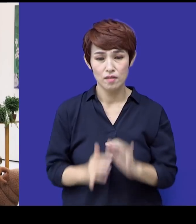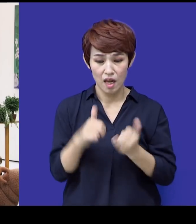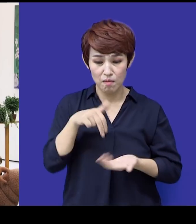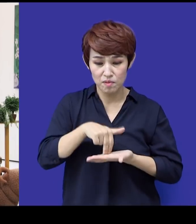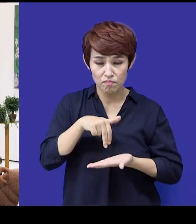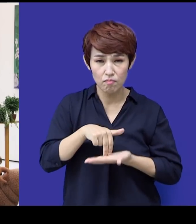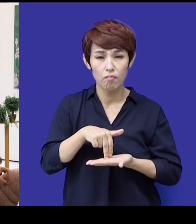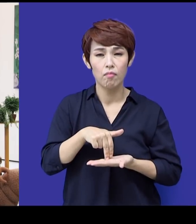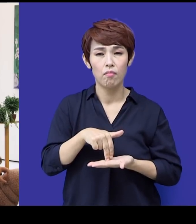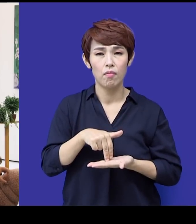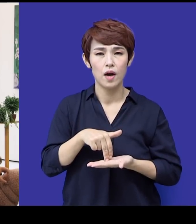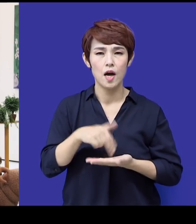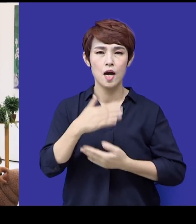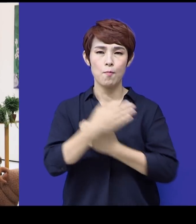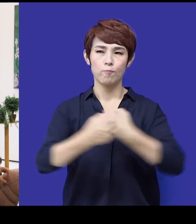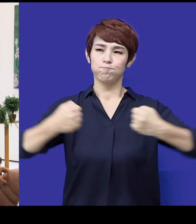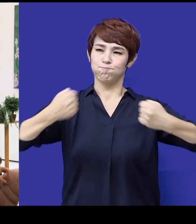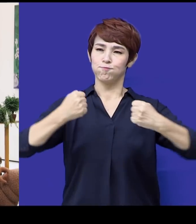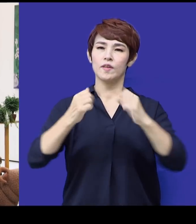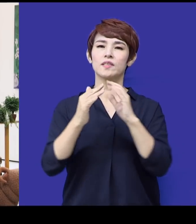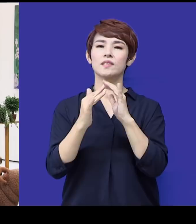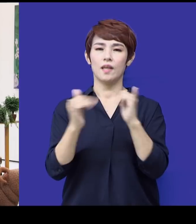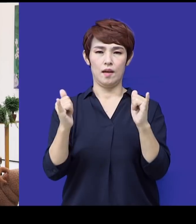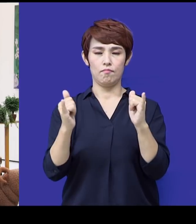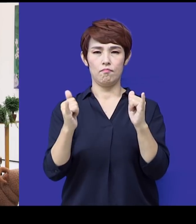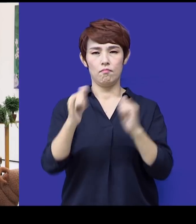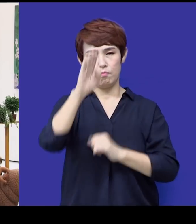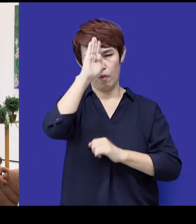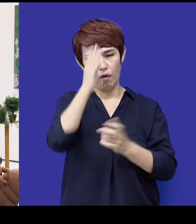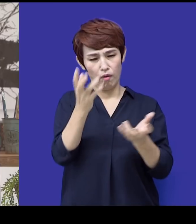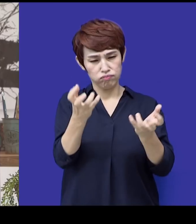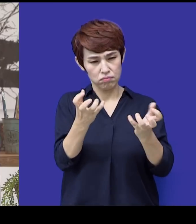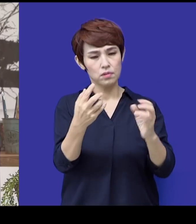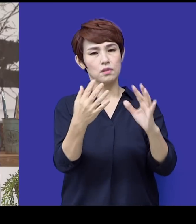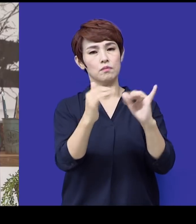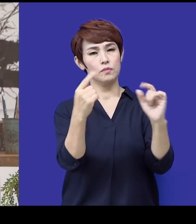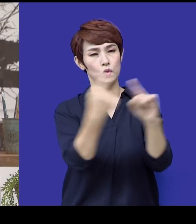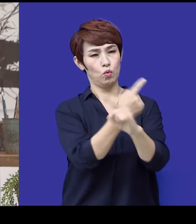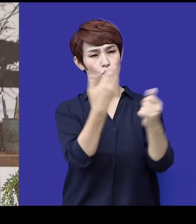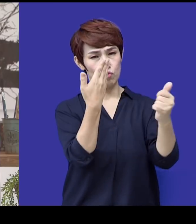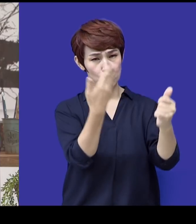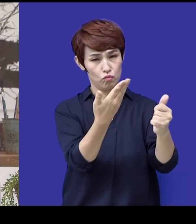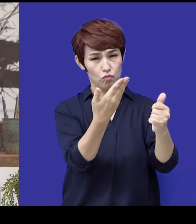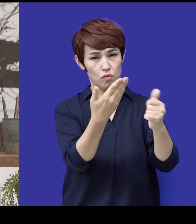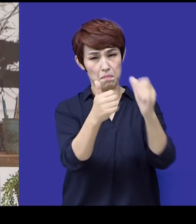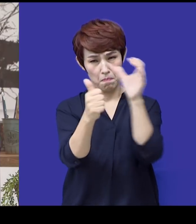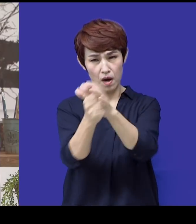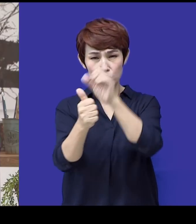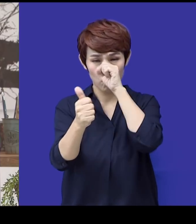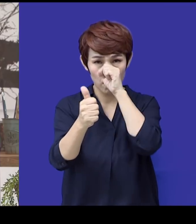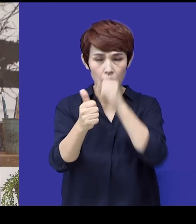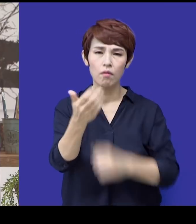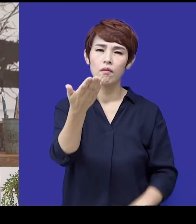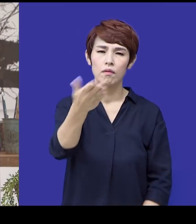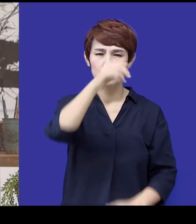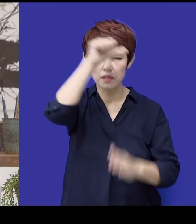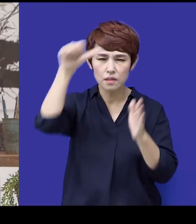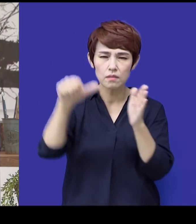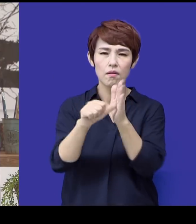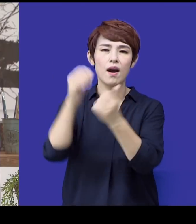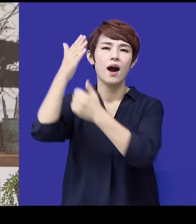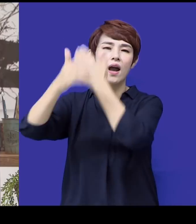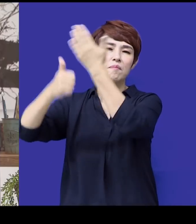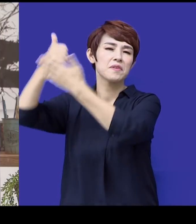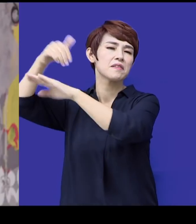생각으로는 가장 건강한 사람을 그런 일을 맡겨야 될 텐데 그래서 장로님의 인생은 다